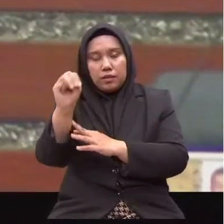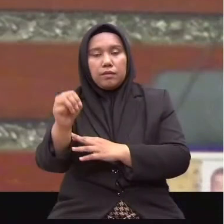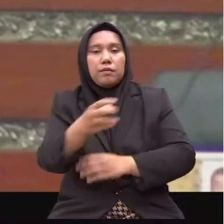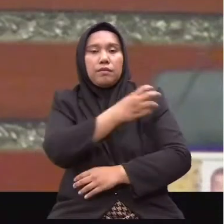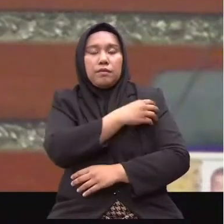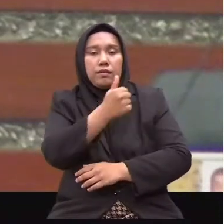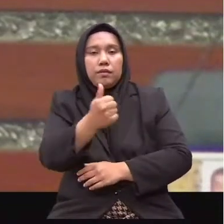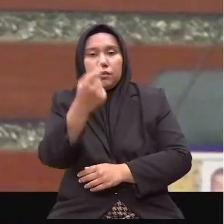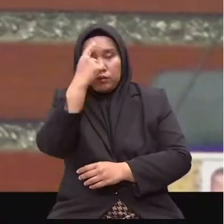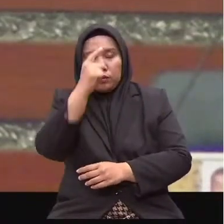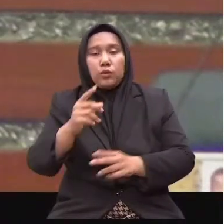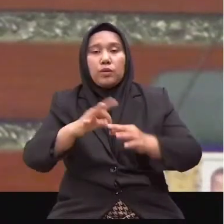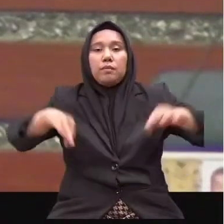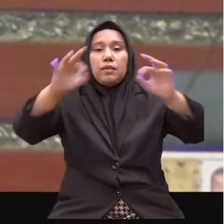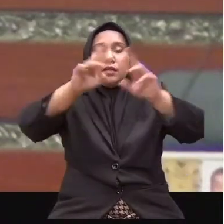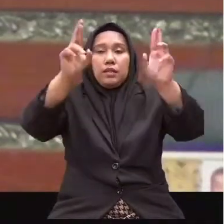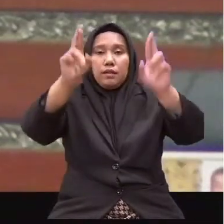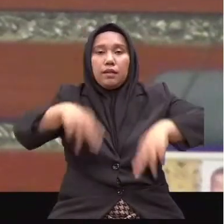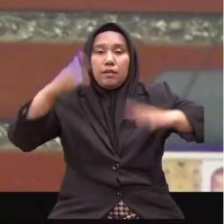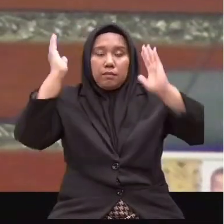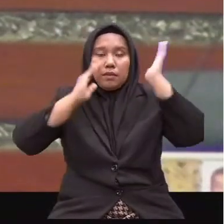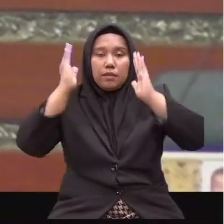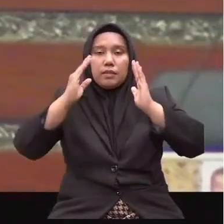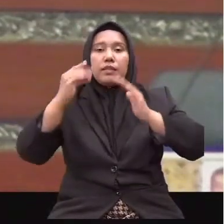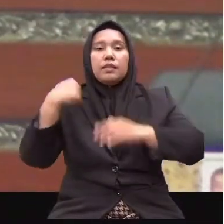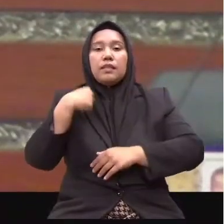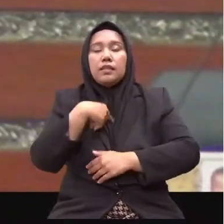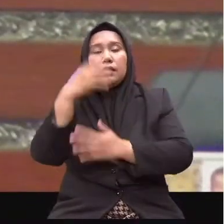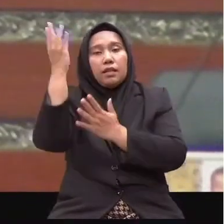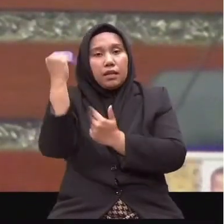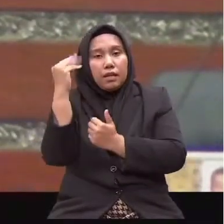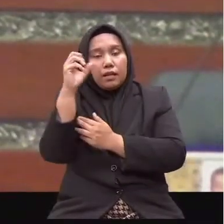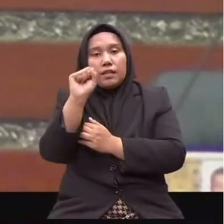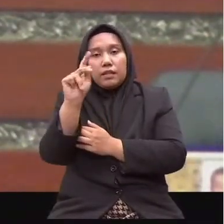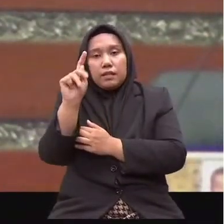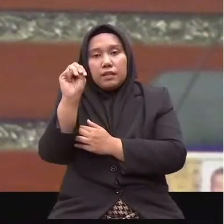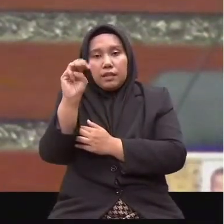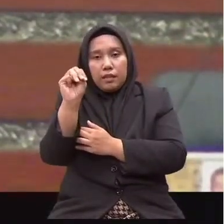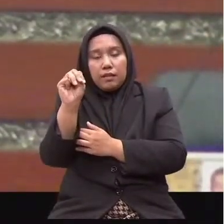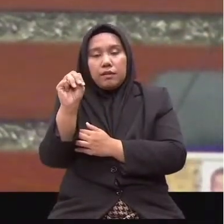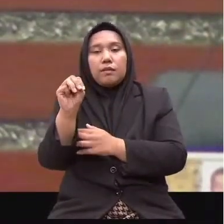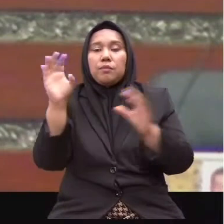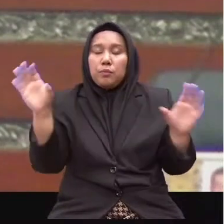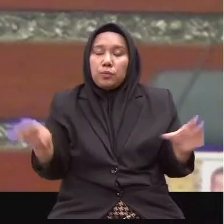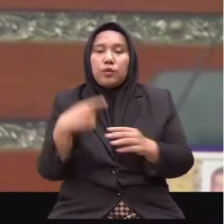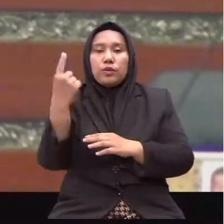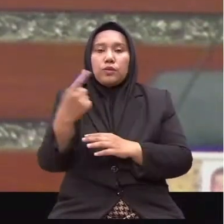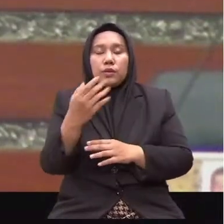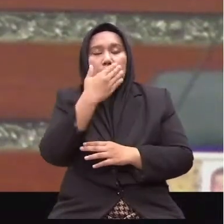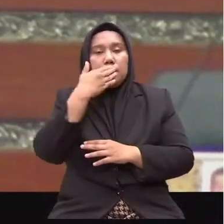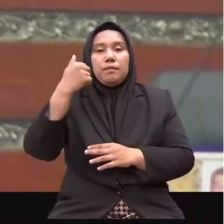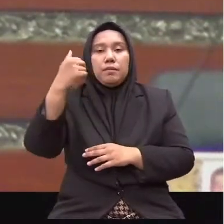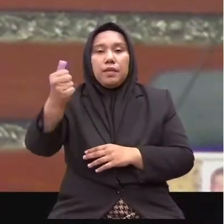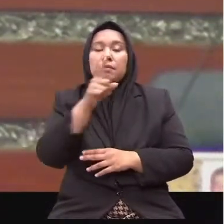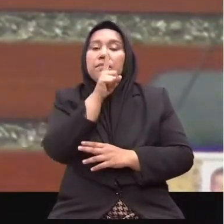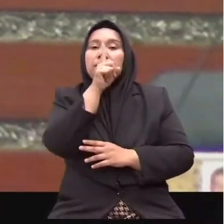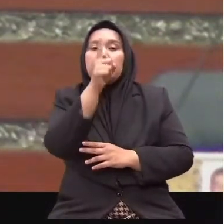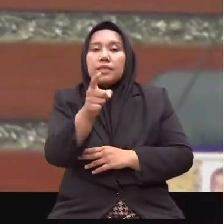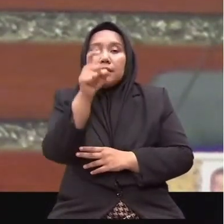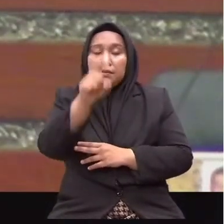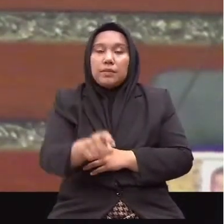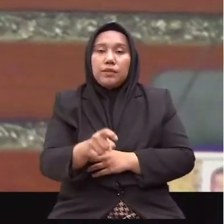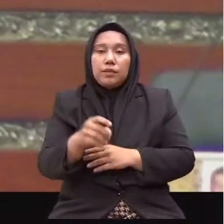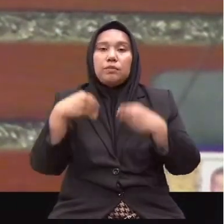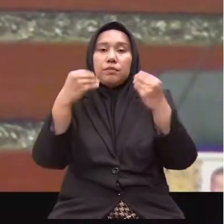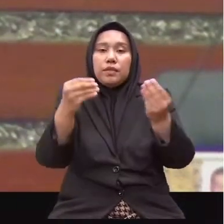rakyat Indonesia keseruannya sebab kita harapkan skmm do something Lakukan sesuatu yang lebih baik dan sudah pastinya kita perlu